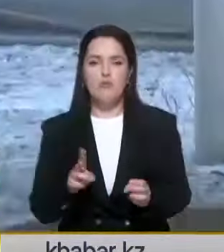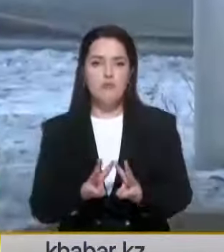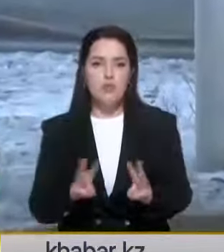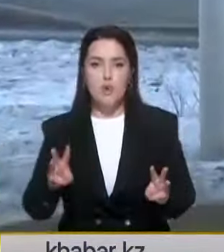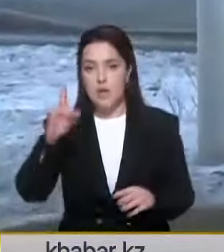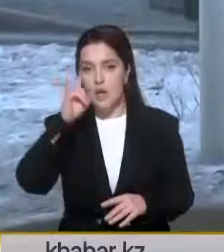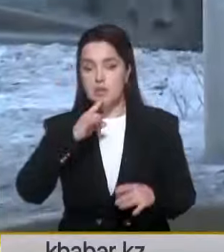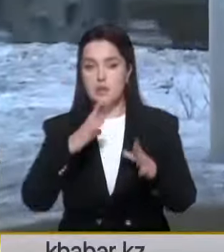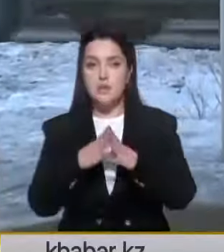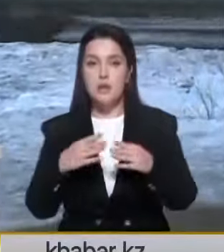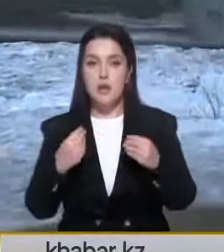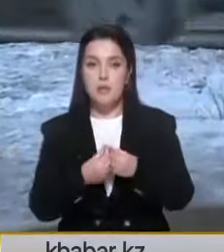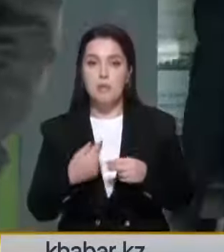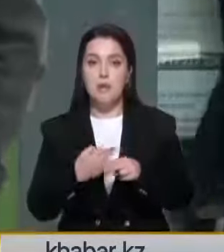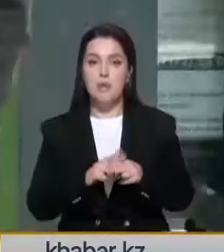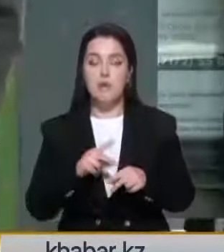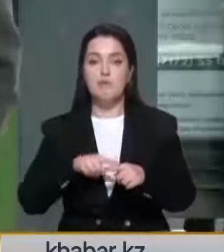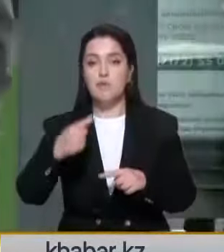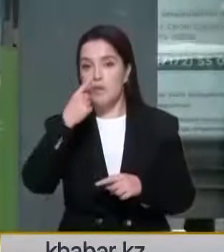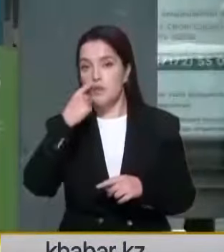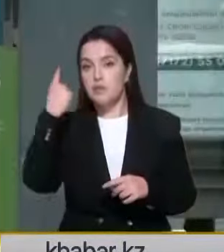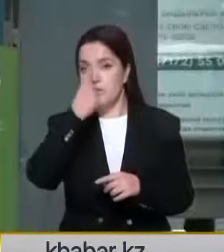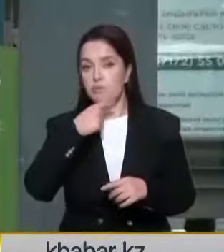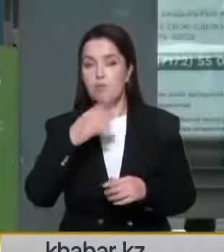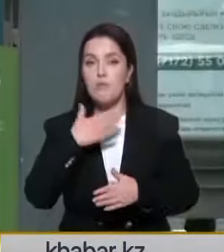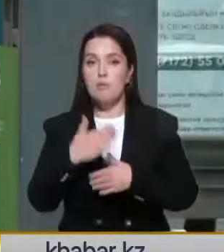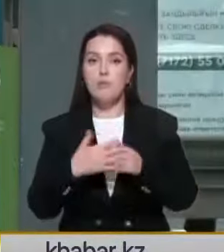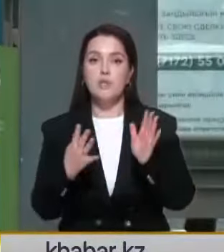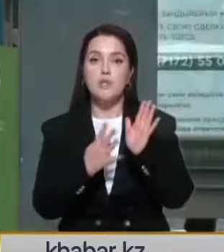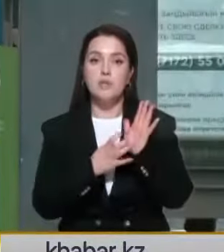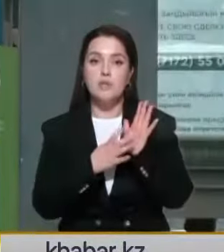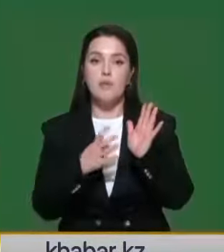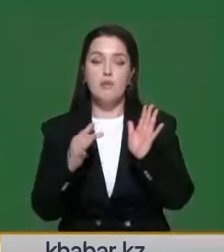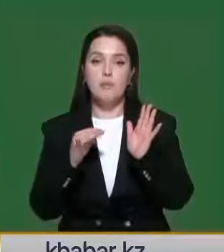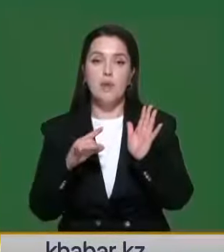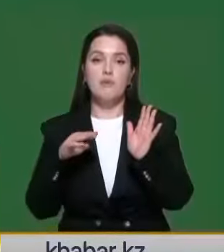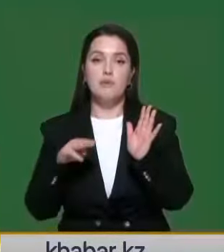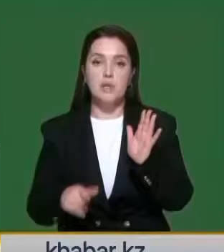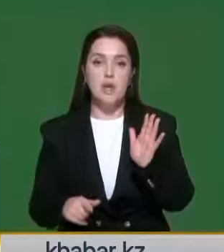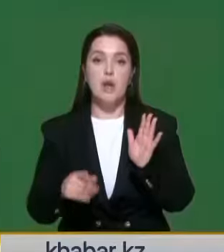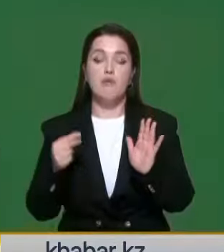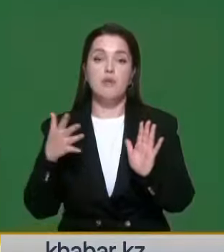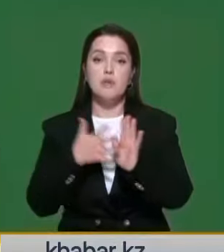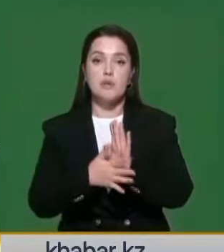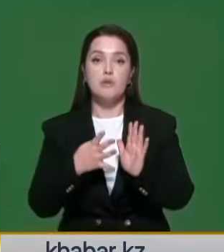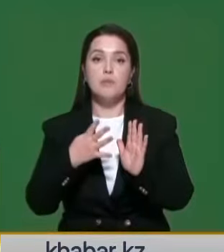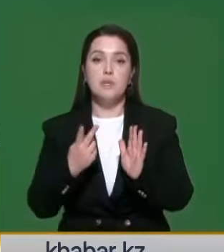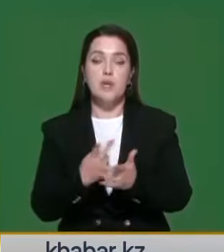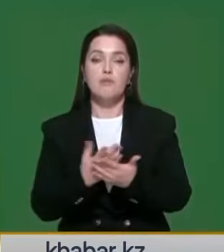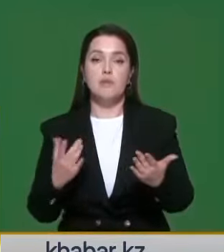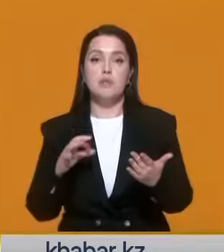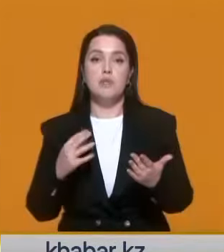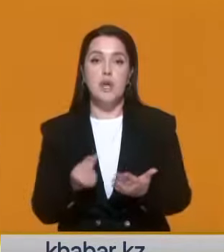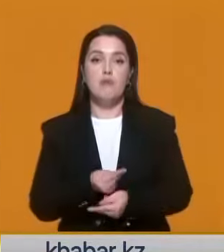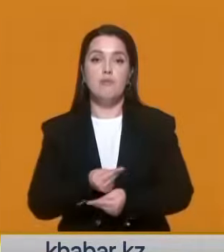миллионов казахстанских семей в социально уязвимых категориях в будущем году предусмотрено почти 900 миллиардов тенге. Ну а всего расходы по